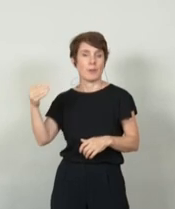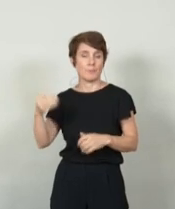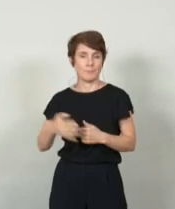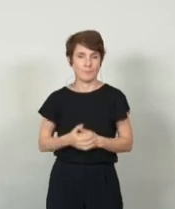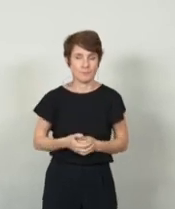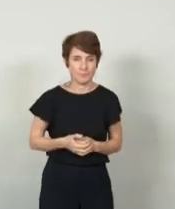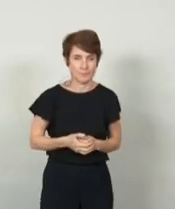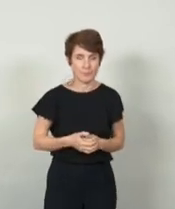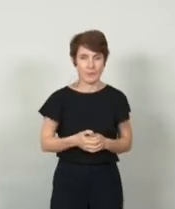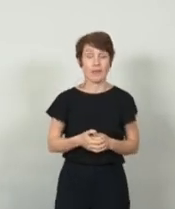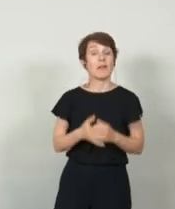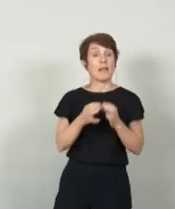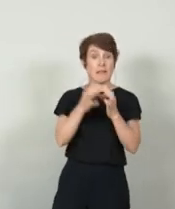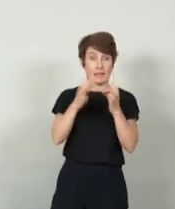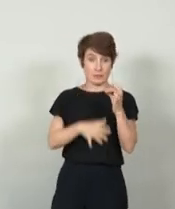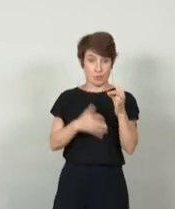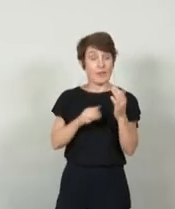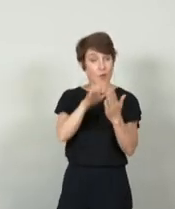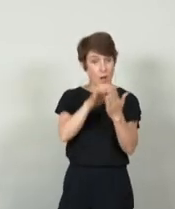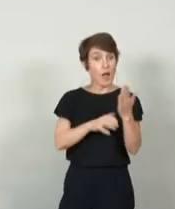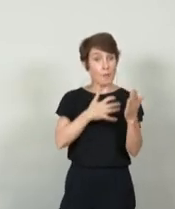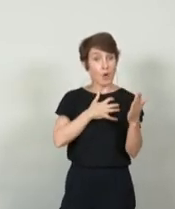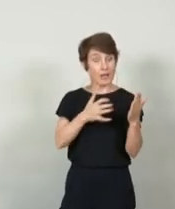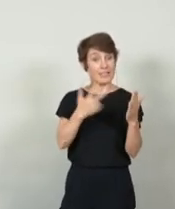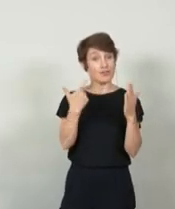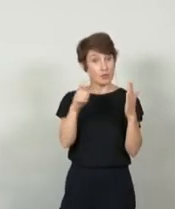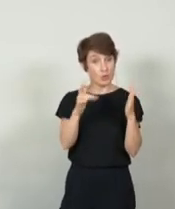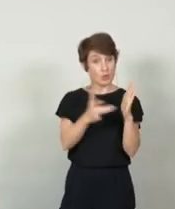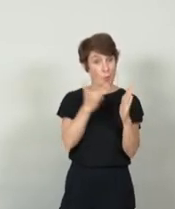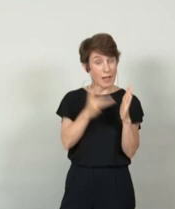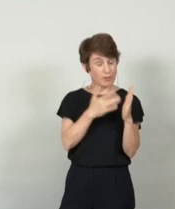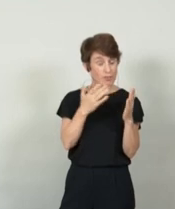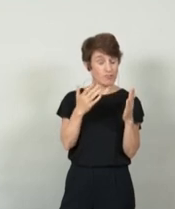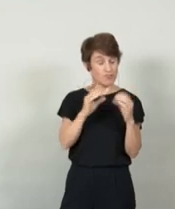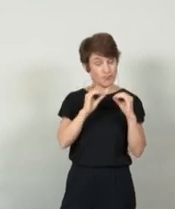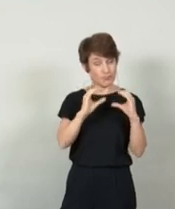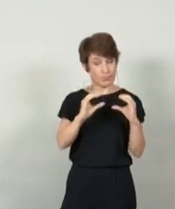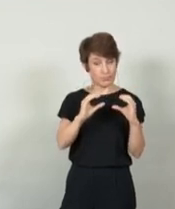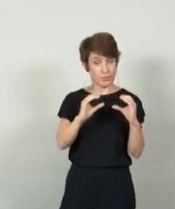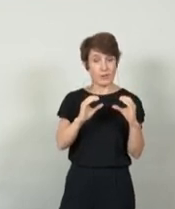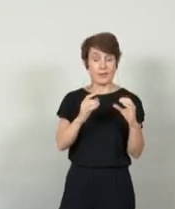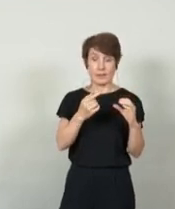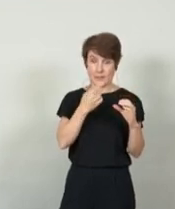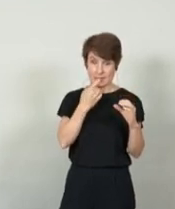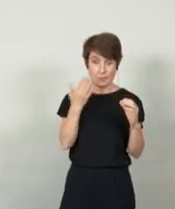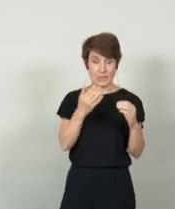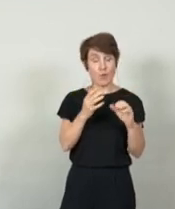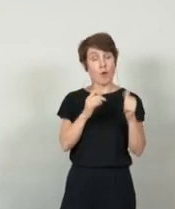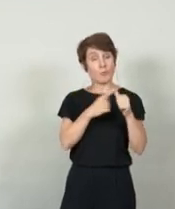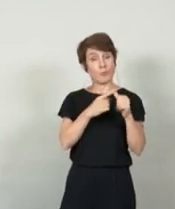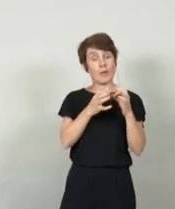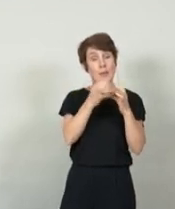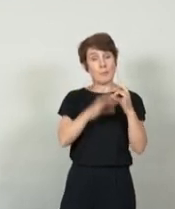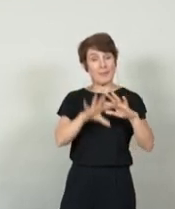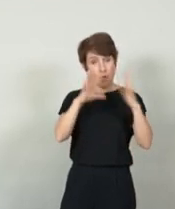est un rapport riche de plus de 200 pages composées de deux parties présentant à la fois le bigland global de l'année